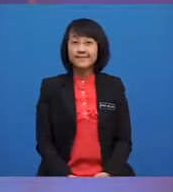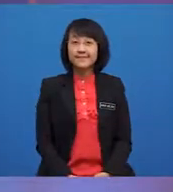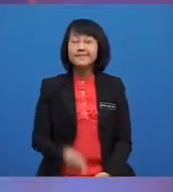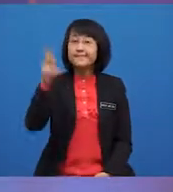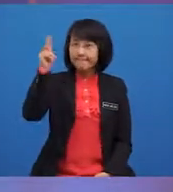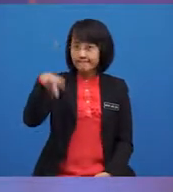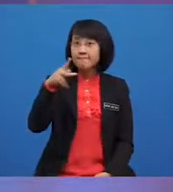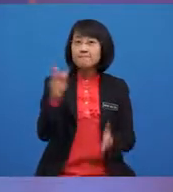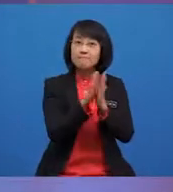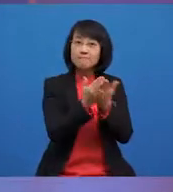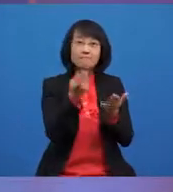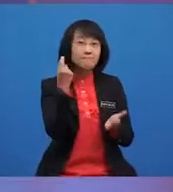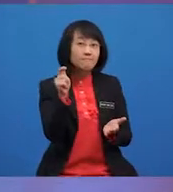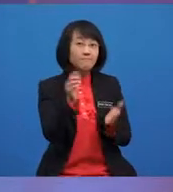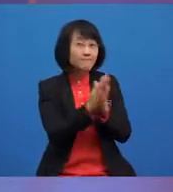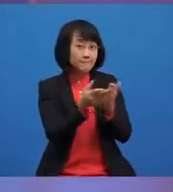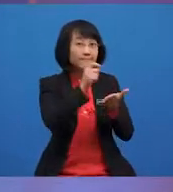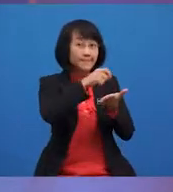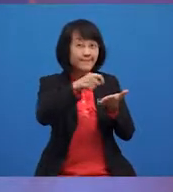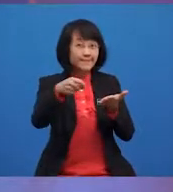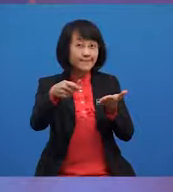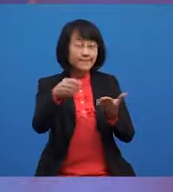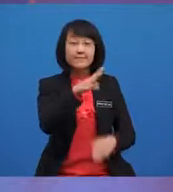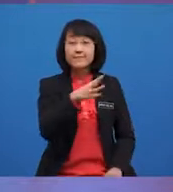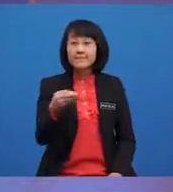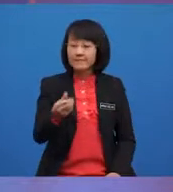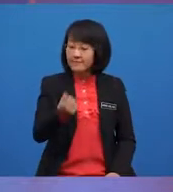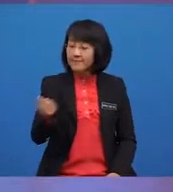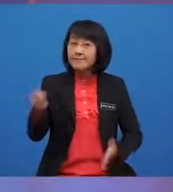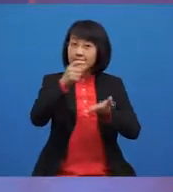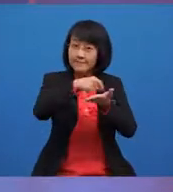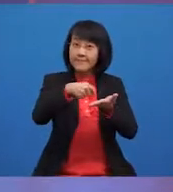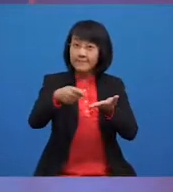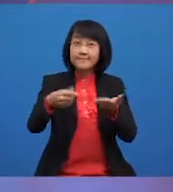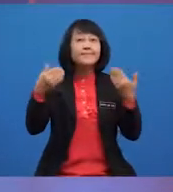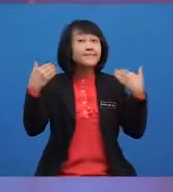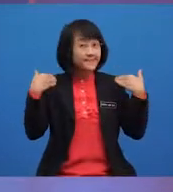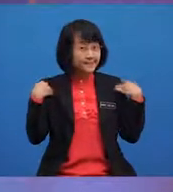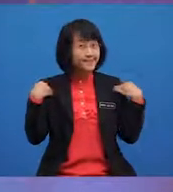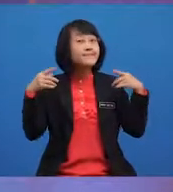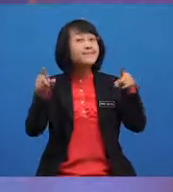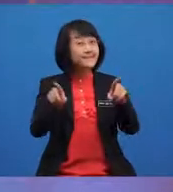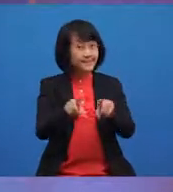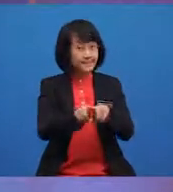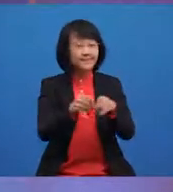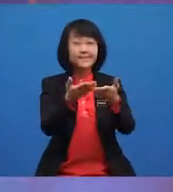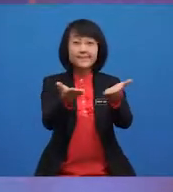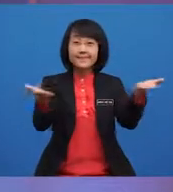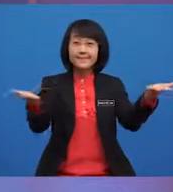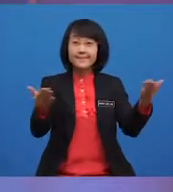Pastikan buku teks, buku catatan dan alat tulis ada bersama kamu.